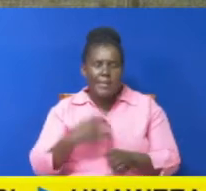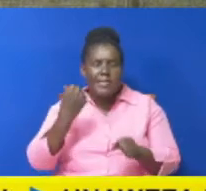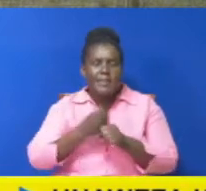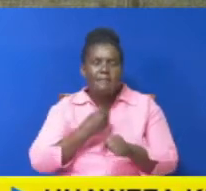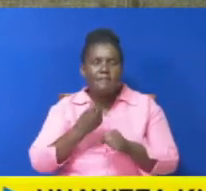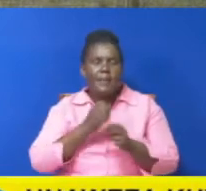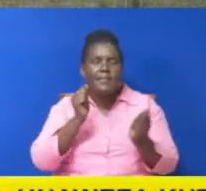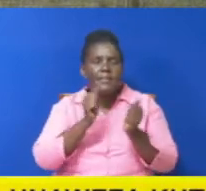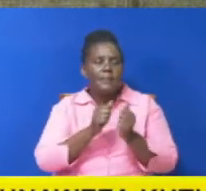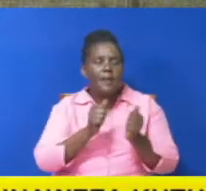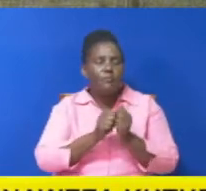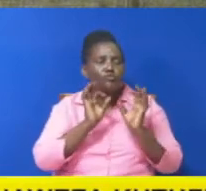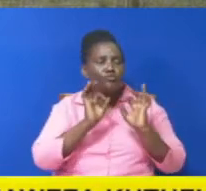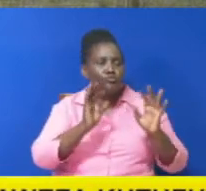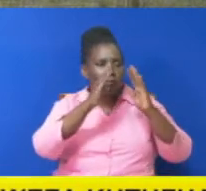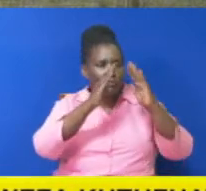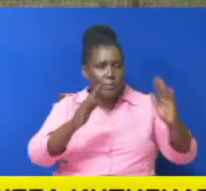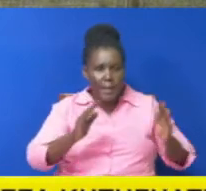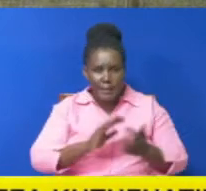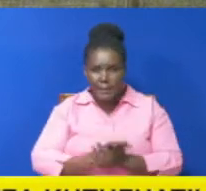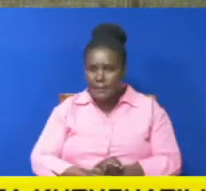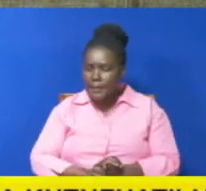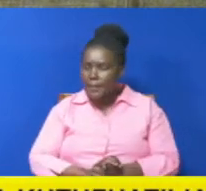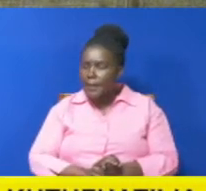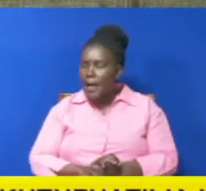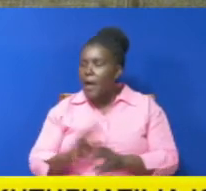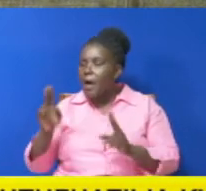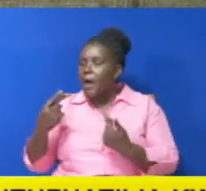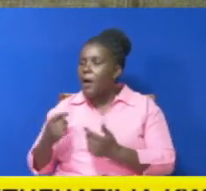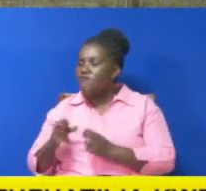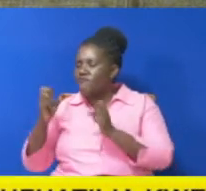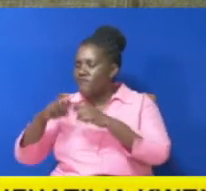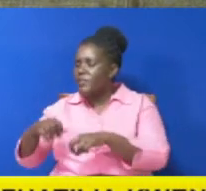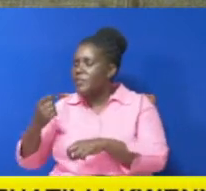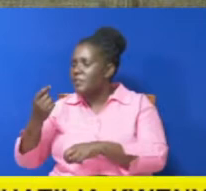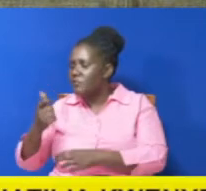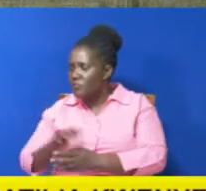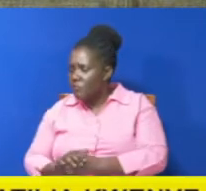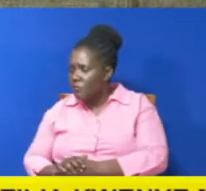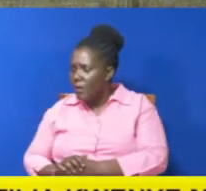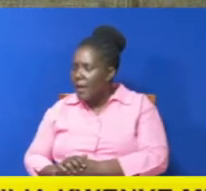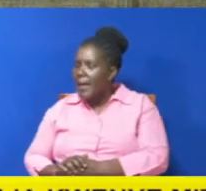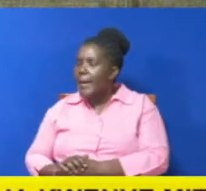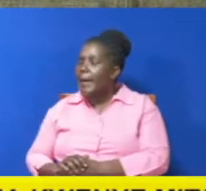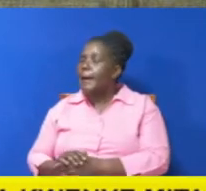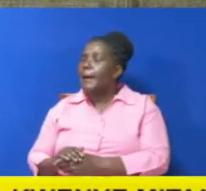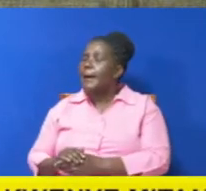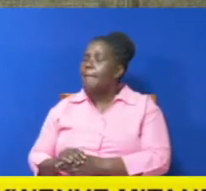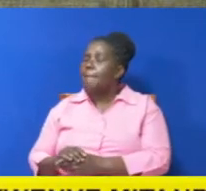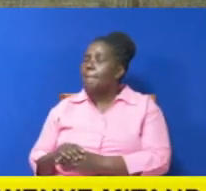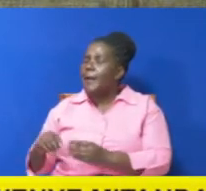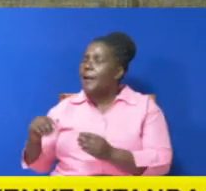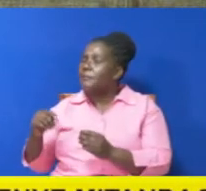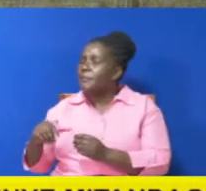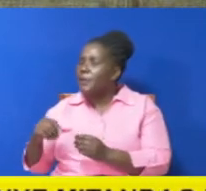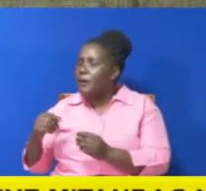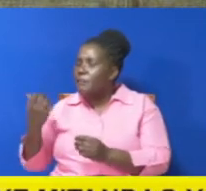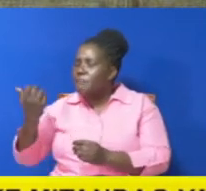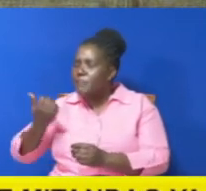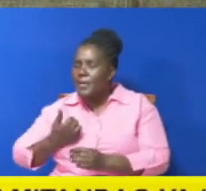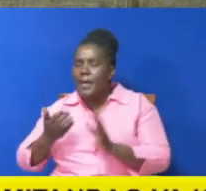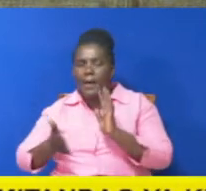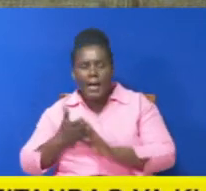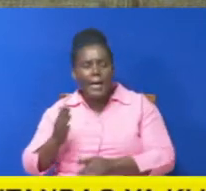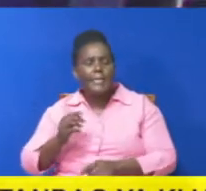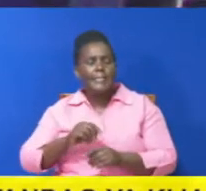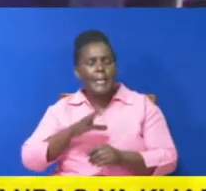nyumbani, au kaugomvi kadogo tukakatokea, mke wako akaongea afa akasema, kwani katika wanaume naye ni mwanaume? Hilo neno moja. Sasa